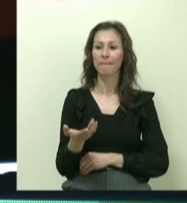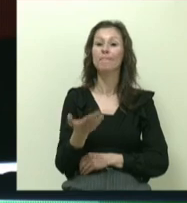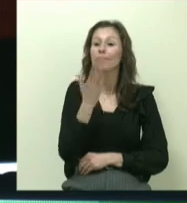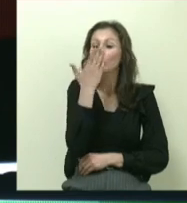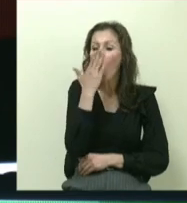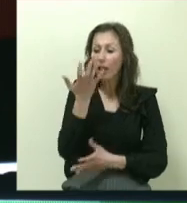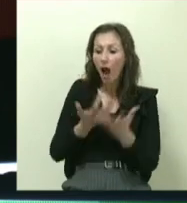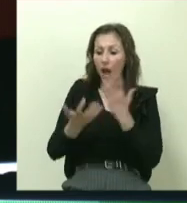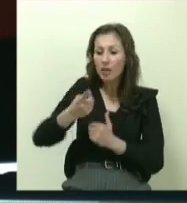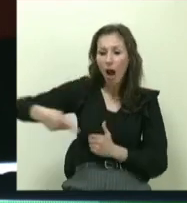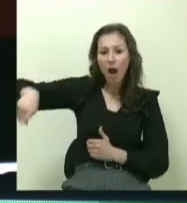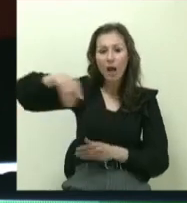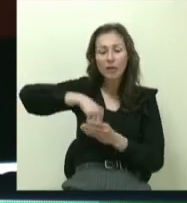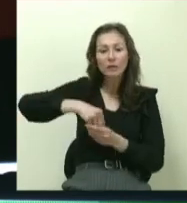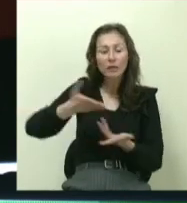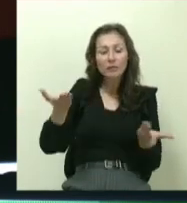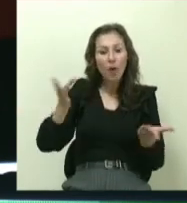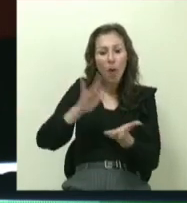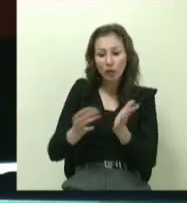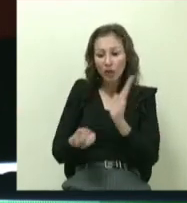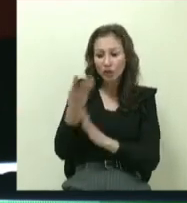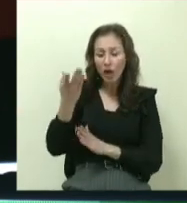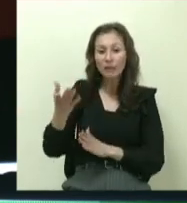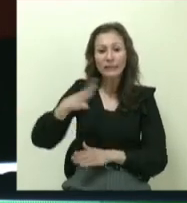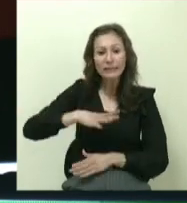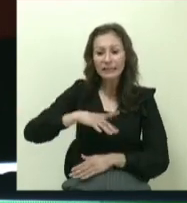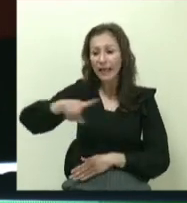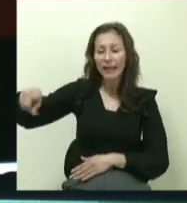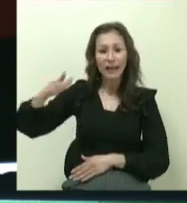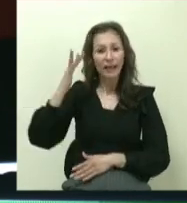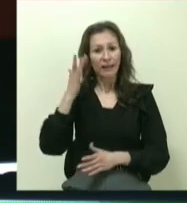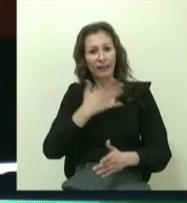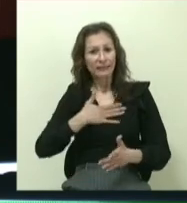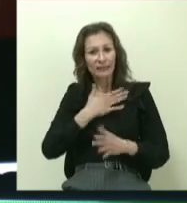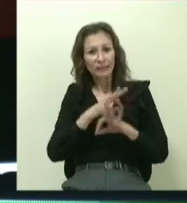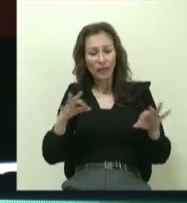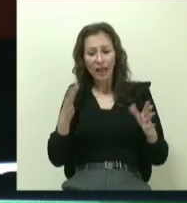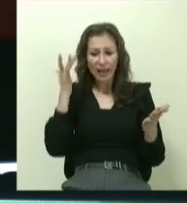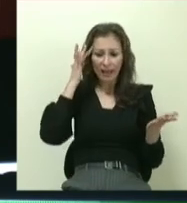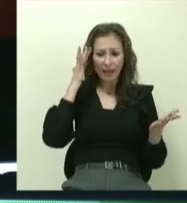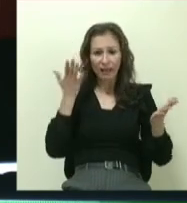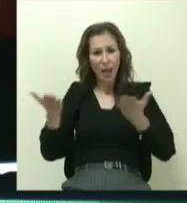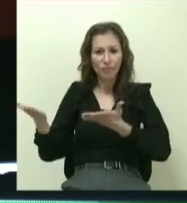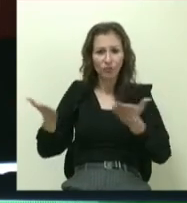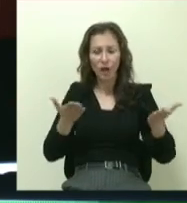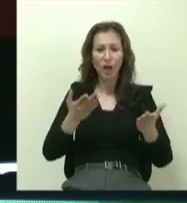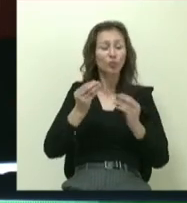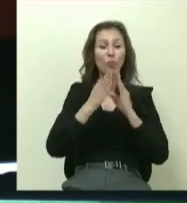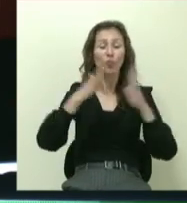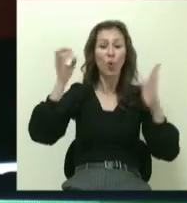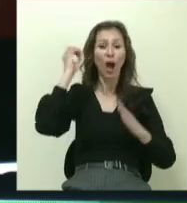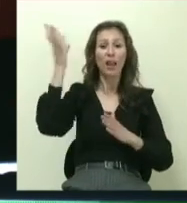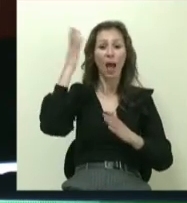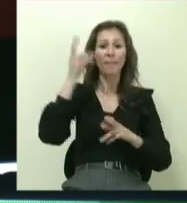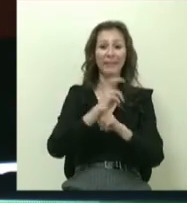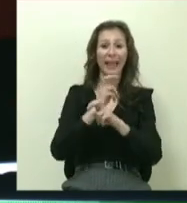doğal kaynaklar konusunda ortaya çıkan arz ve talep endişeleri giderek büyüyen bir alarm alanı